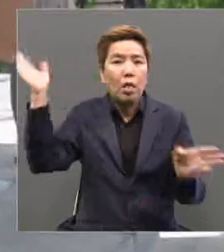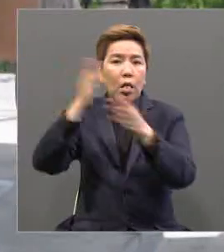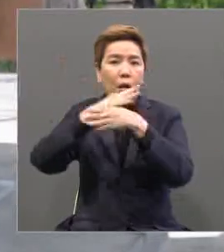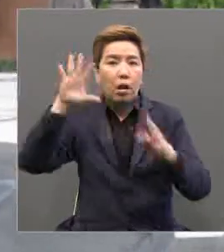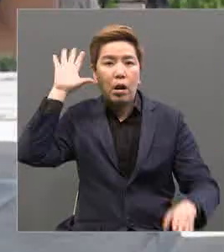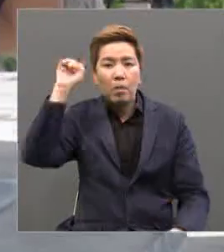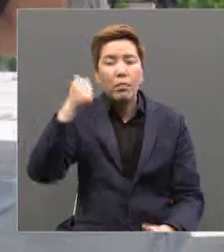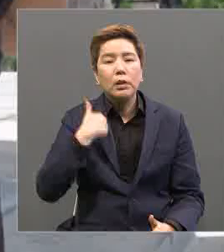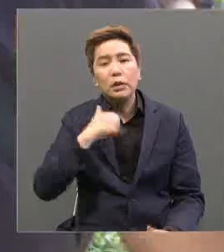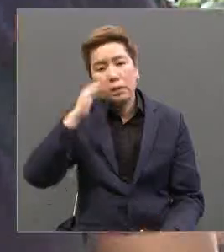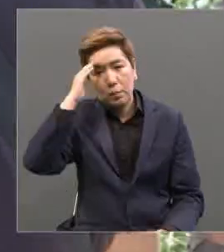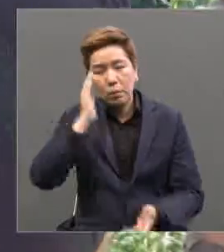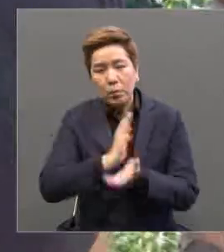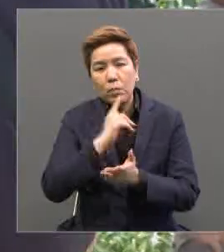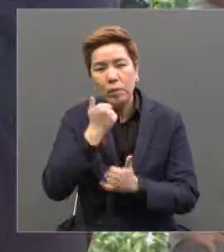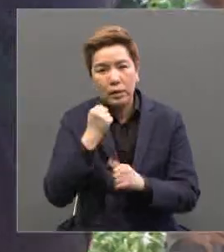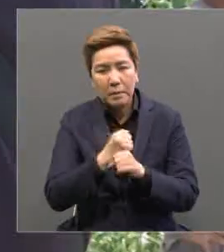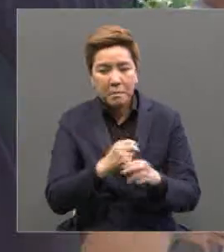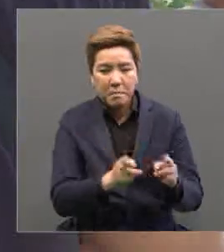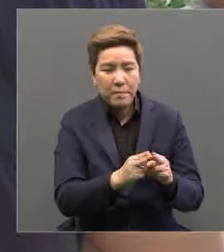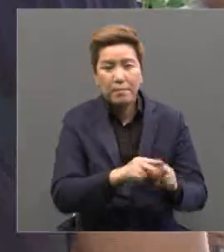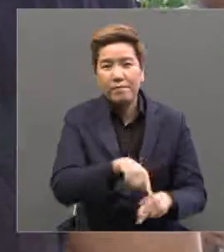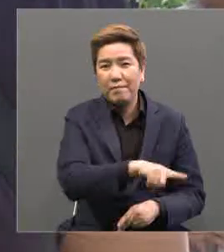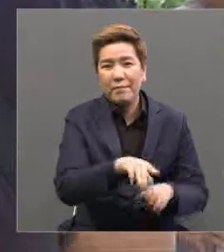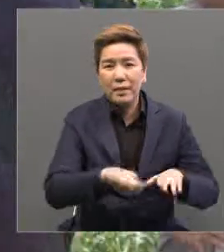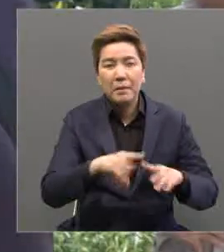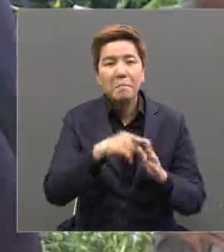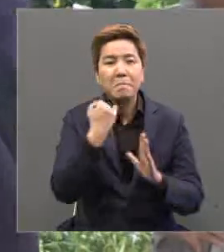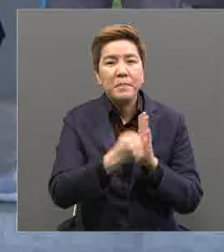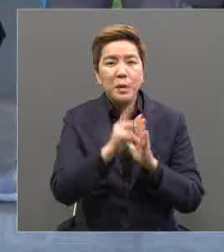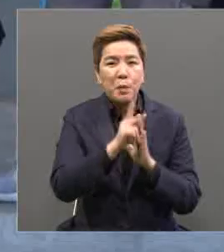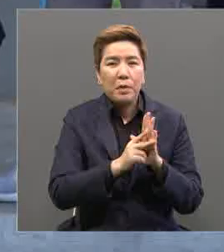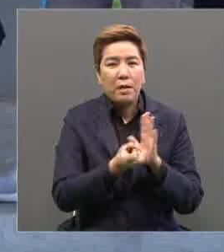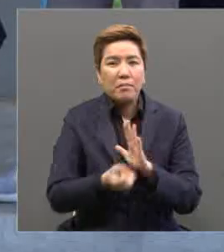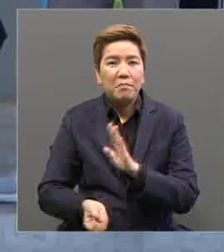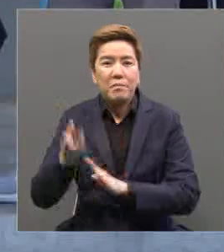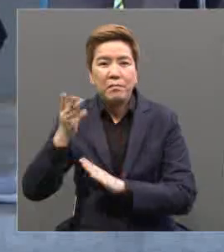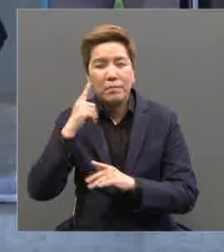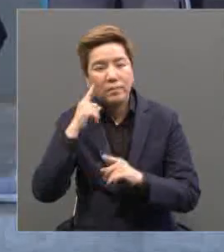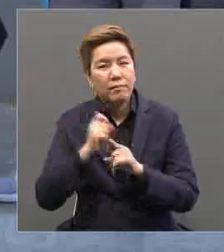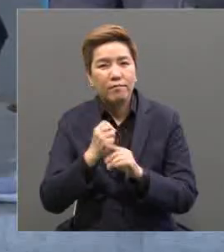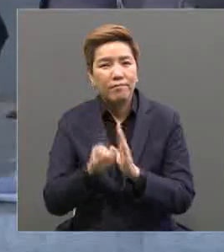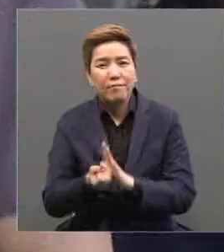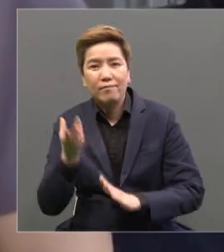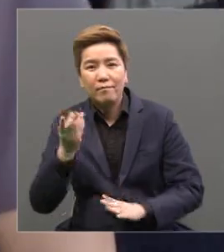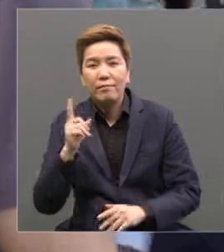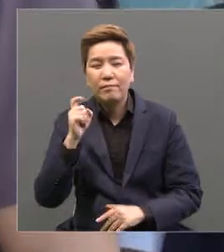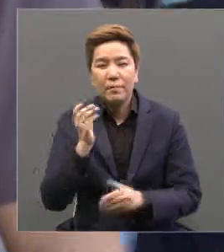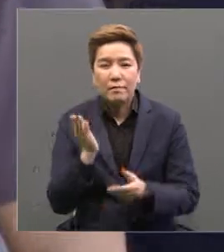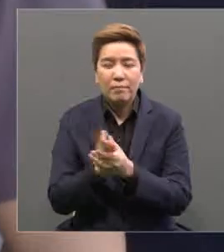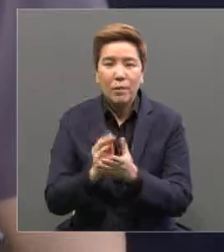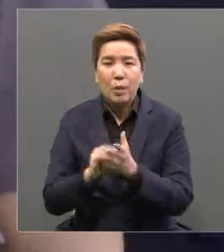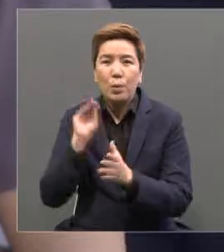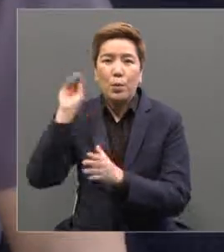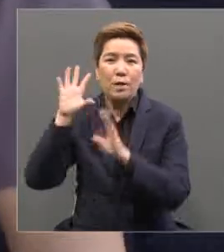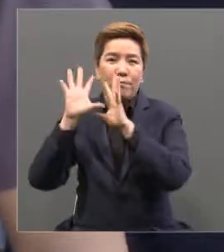ที่ให้ข้อมูลว่าสื่อการล่วงละเมิดทางเพศเด็กเป็นสิ่งผิดกฎหมายอาชญากรจึงไม่สามารถจัดเก็บสื่อเหล่านั้นไ